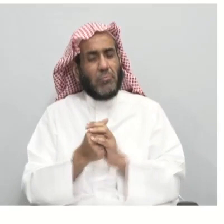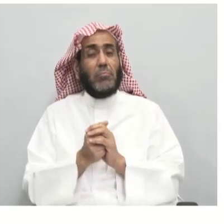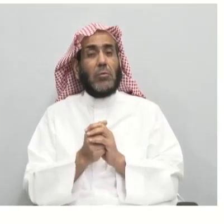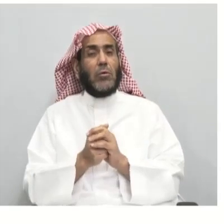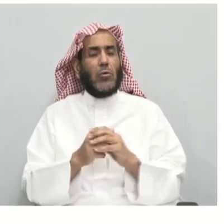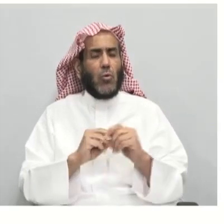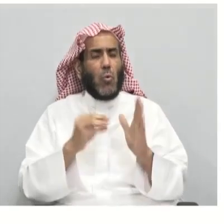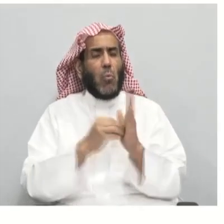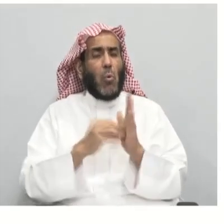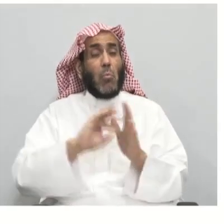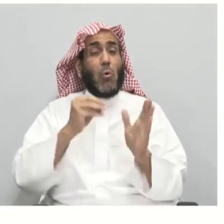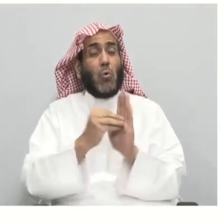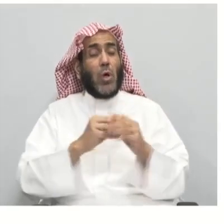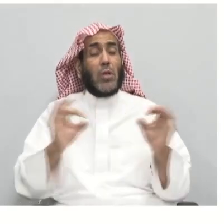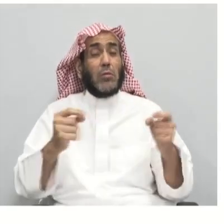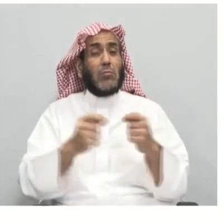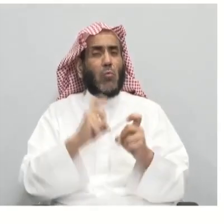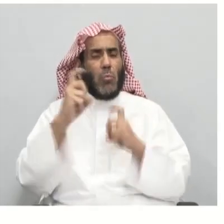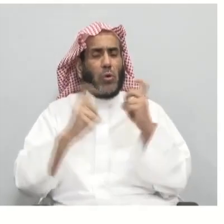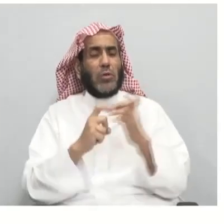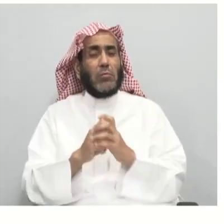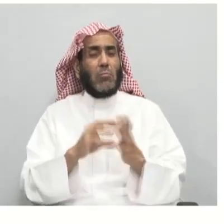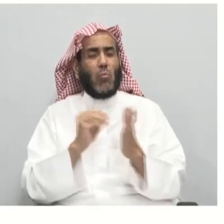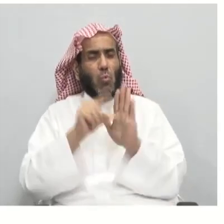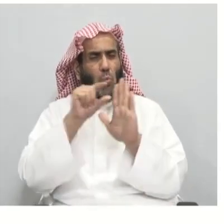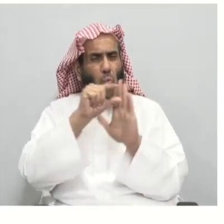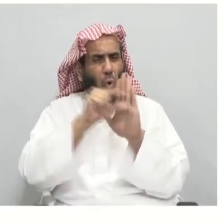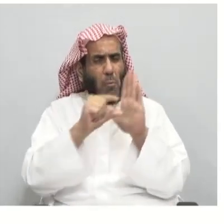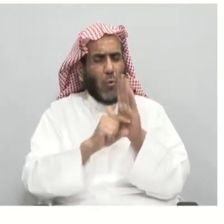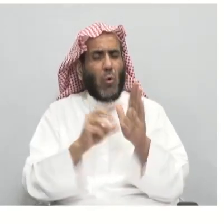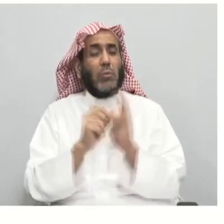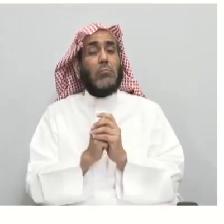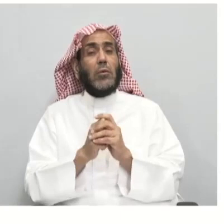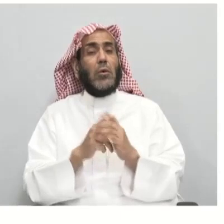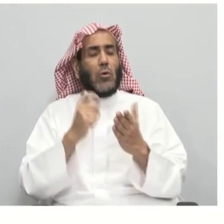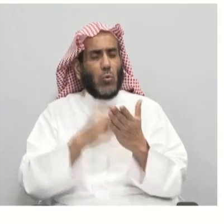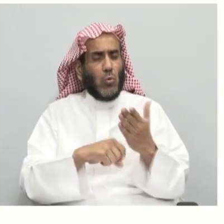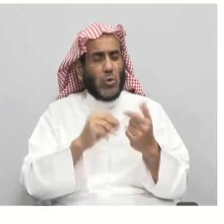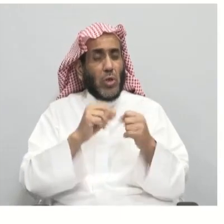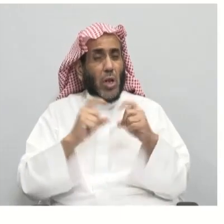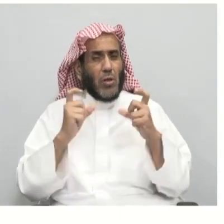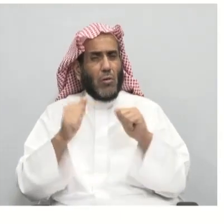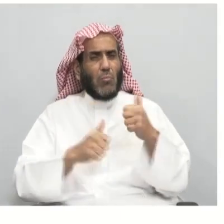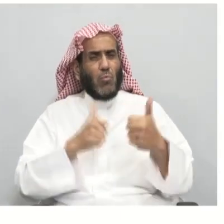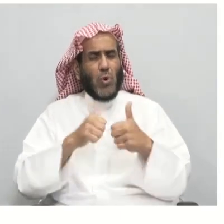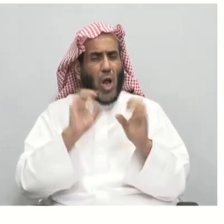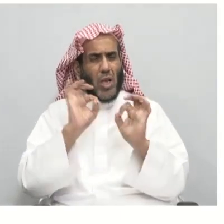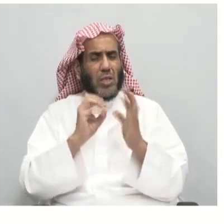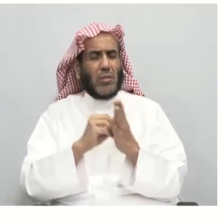وطرح موضوعات الاجتماع ومناقشتها موضوعا موضوعا وتسجيل هذه المناقشات